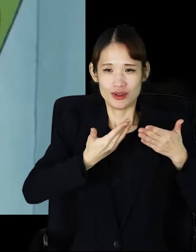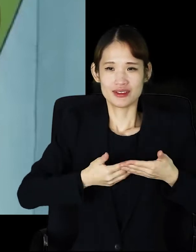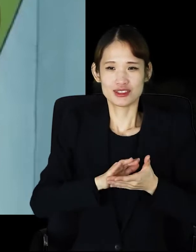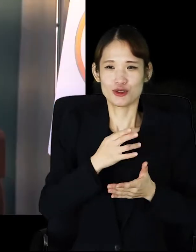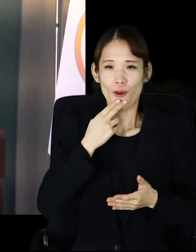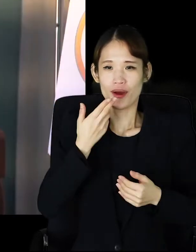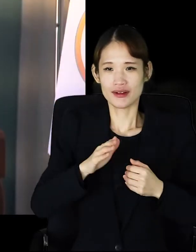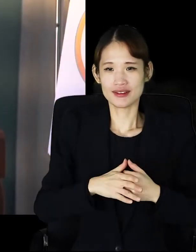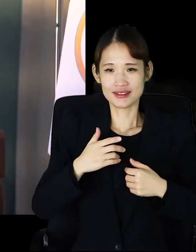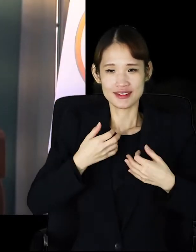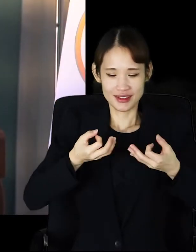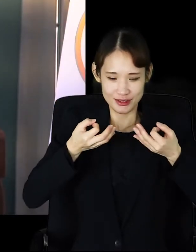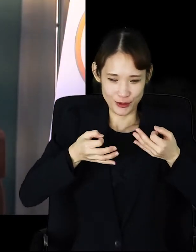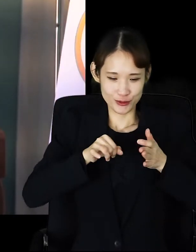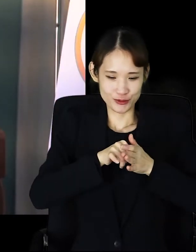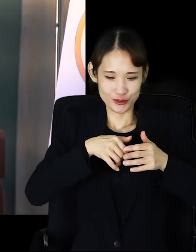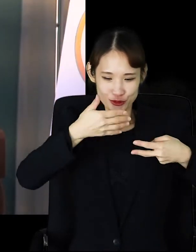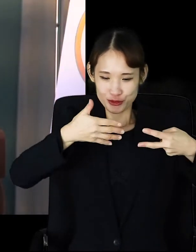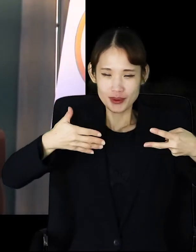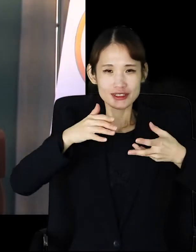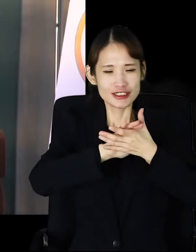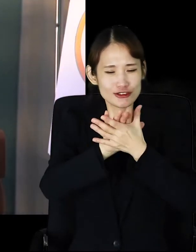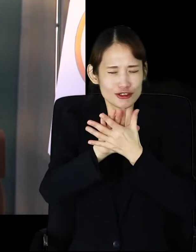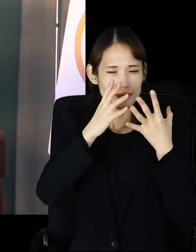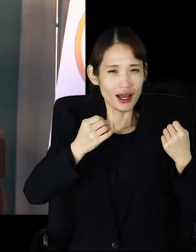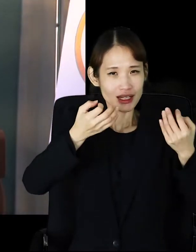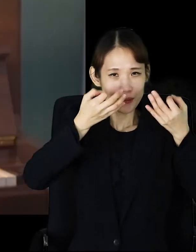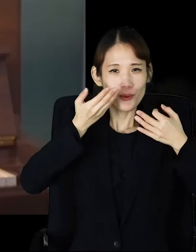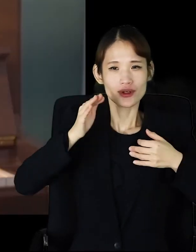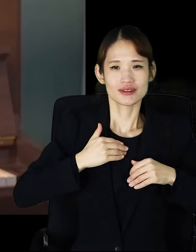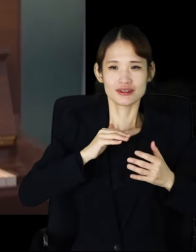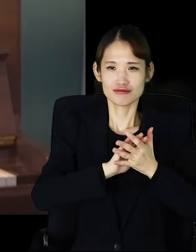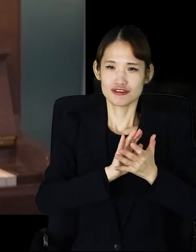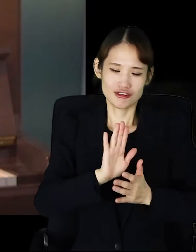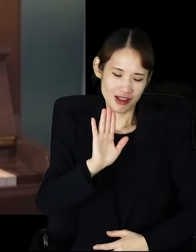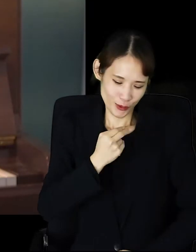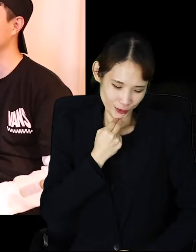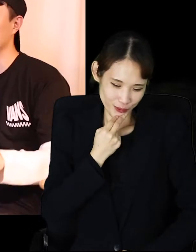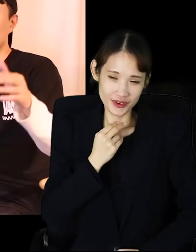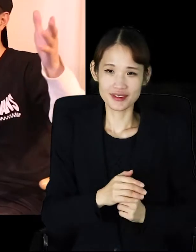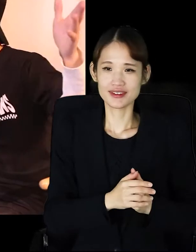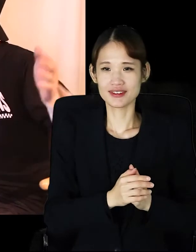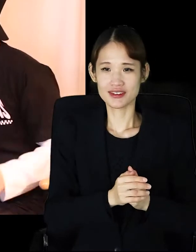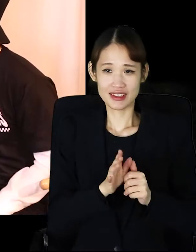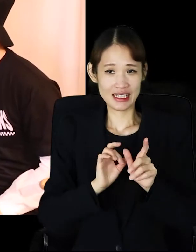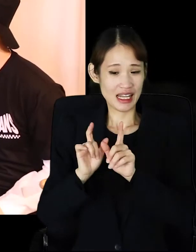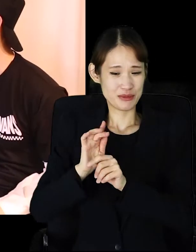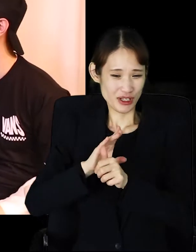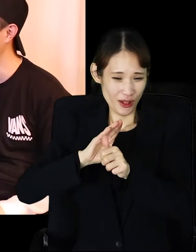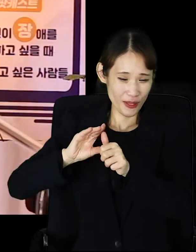이러면서 놀리는데 제가 네. 엄청 유튜브에서는 좀 친구가 많아 보이지만은 친구가 많이 없고요. 그럼 그분들